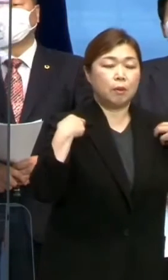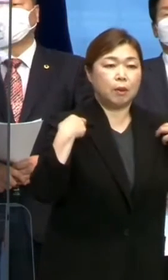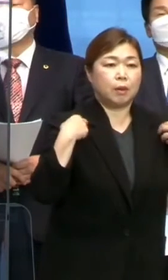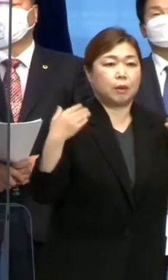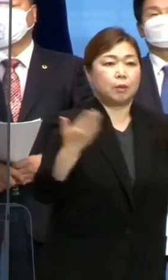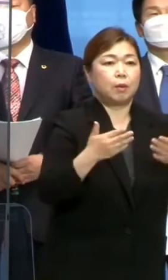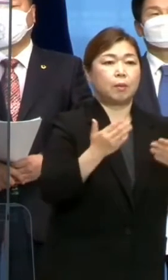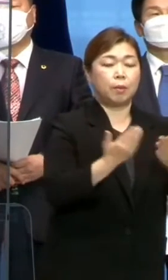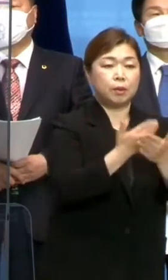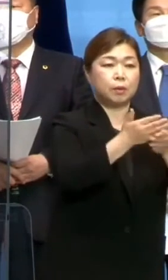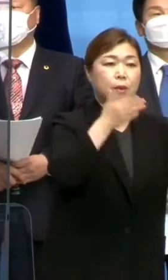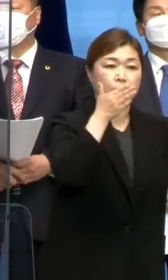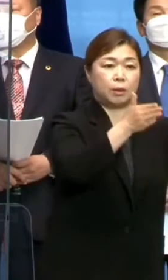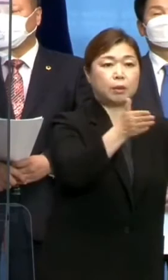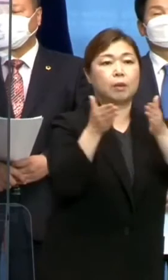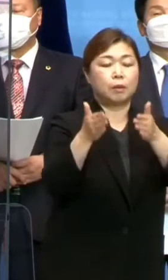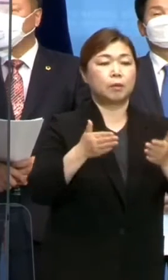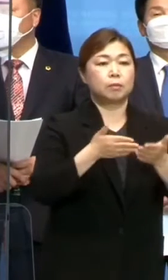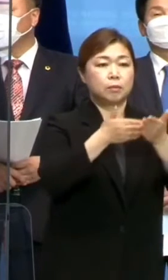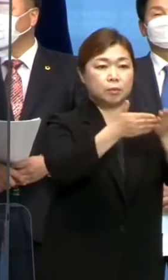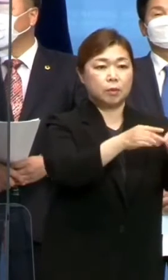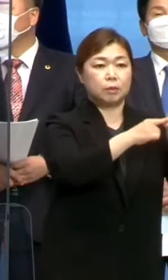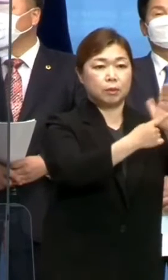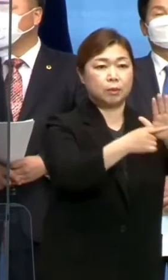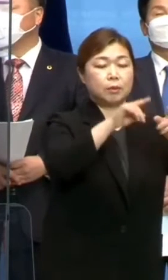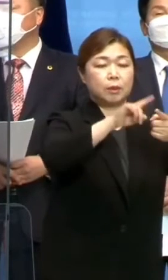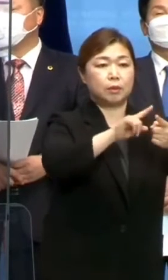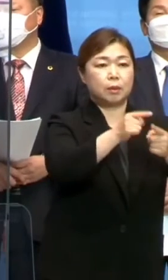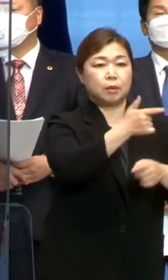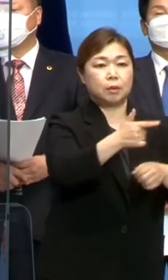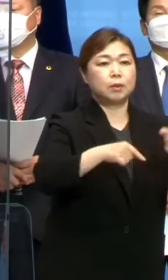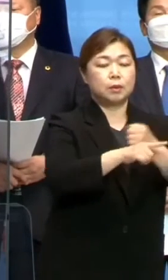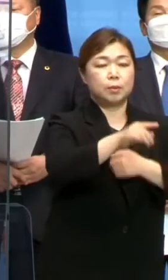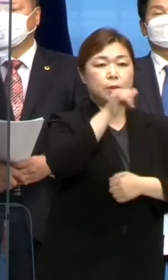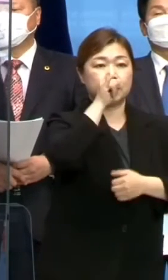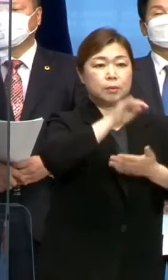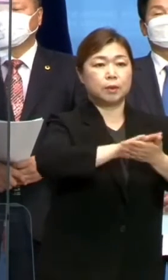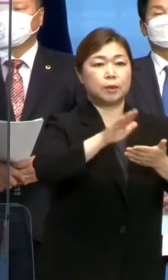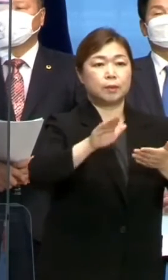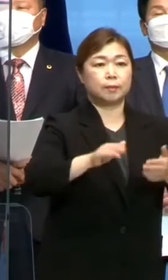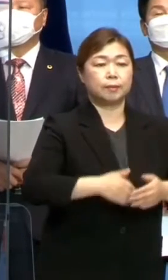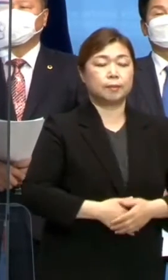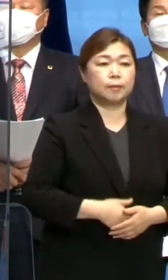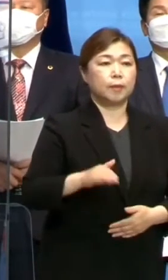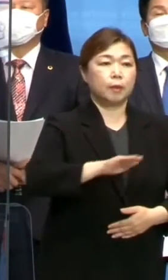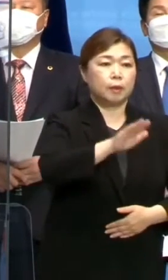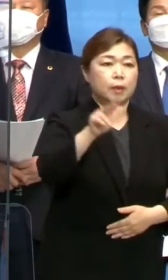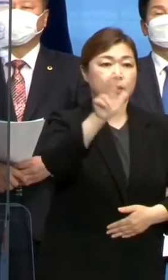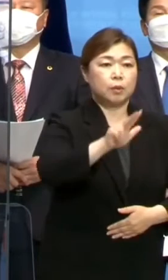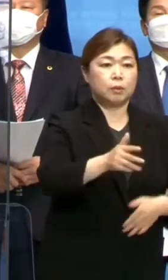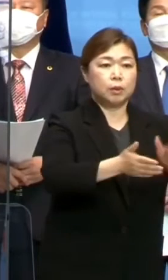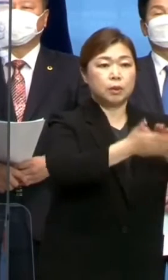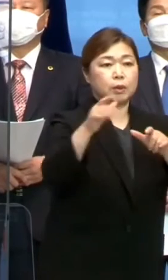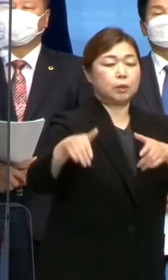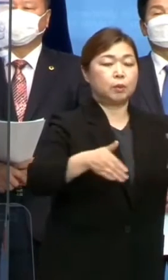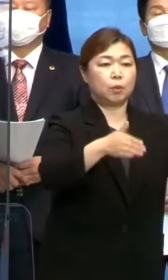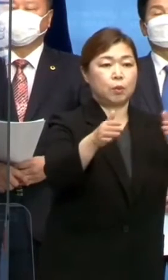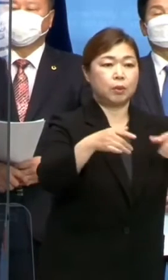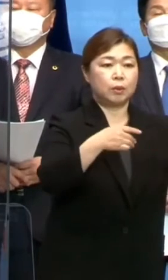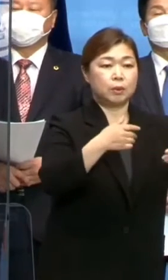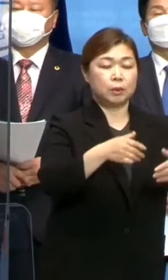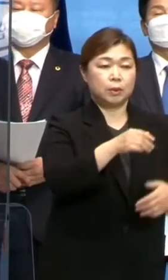발전 방향을 제시하고 있다는 점에서 큰 의 가 있습니다 저희 전국시 도 의장 협의회